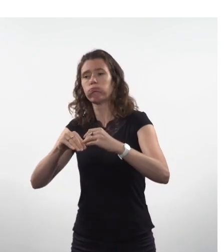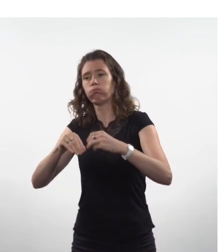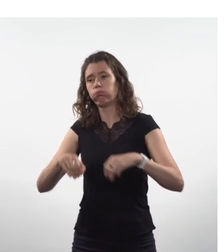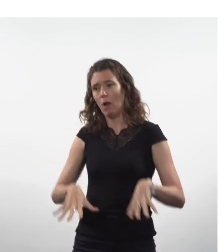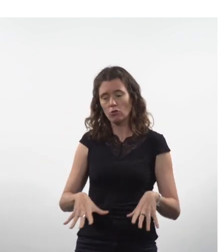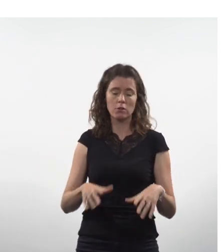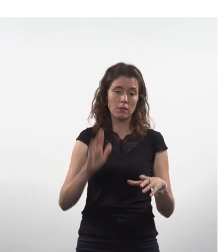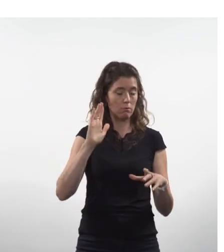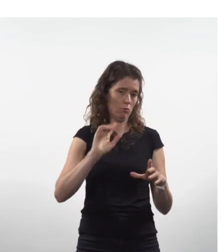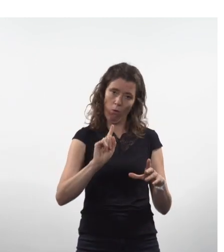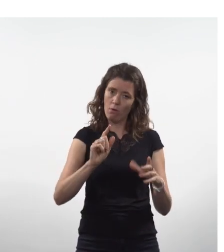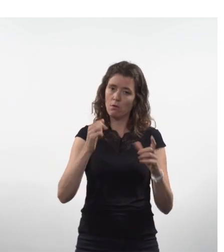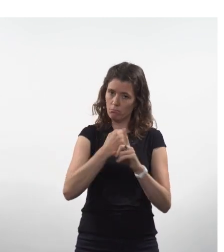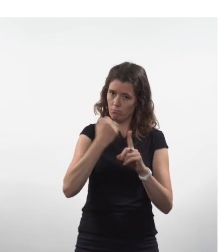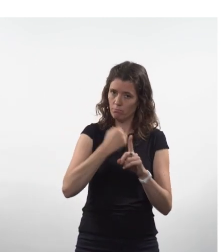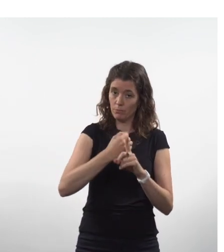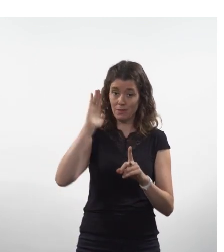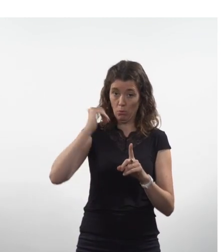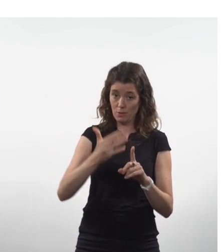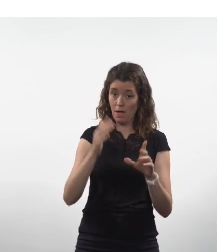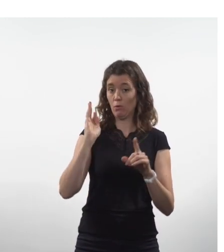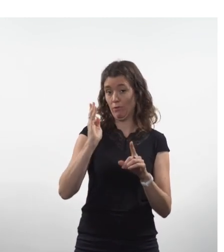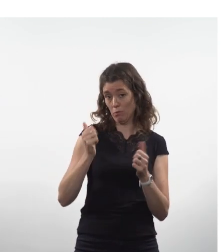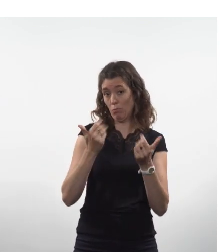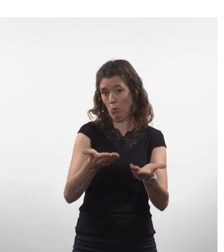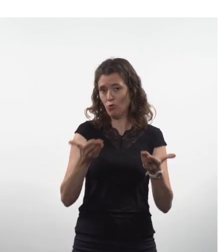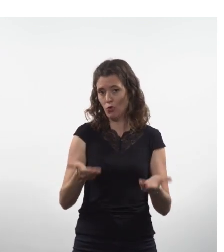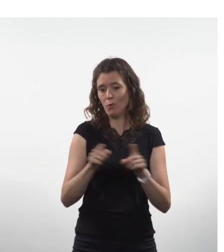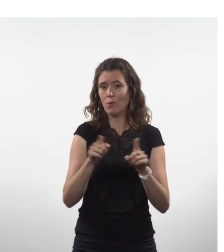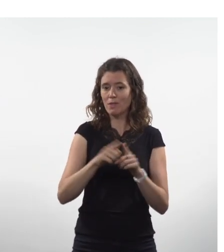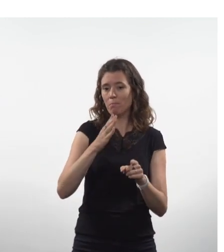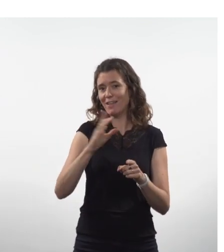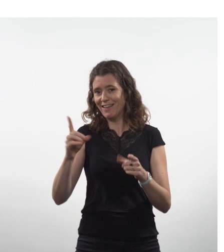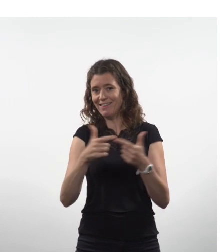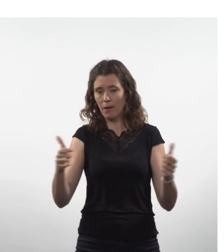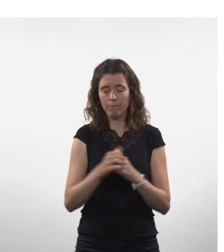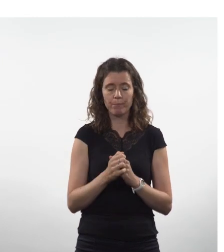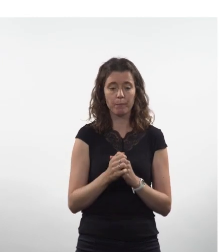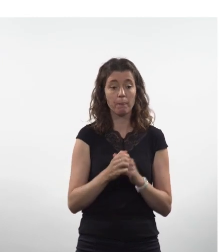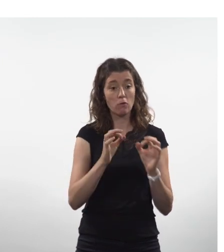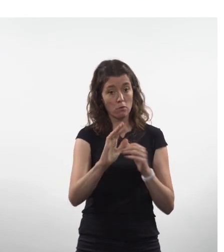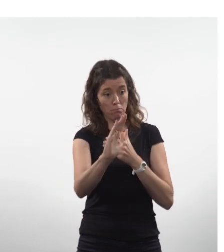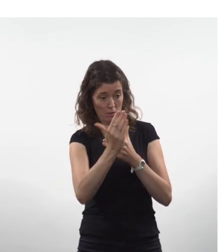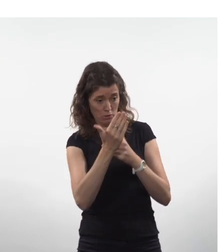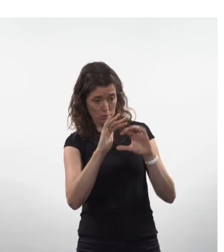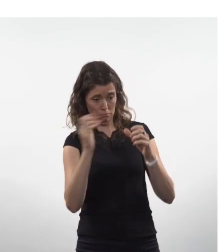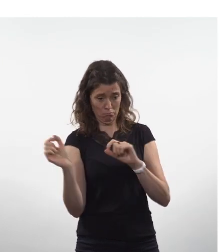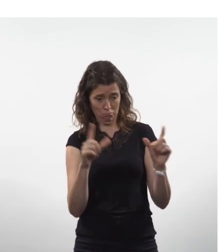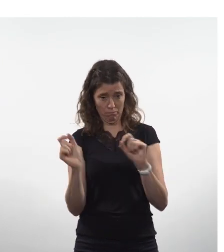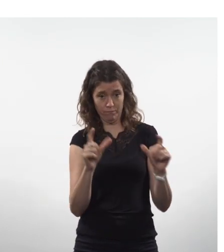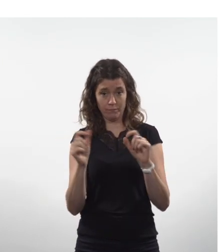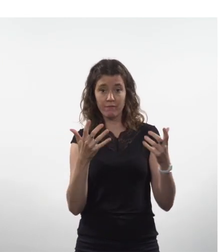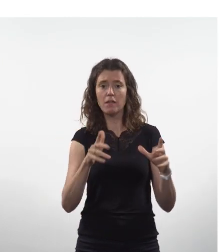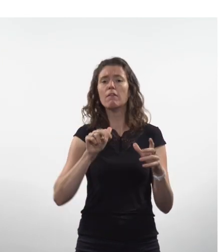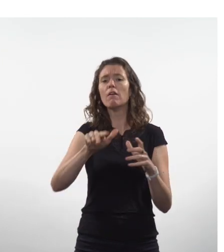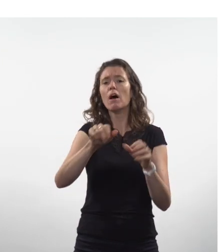de webinaire aujourd'hui et toutes les ressources de Coactis Santé. Je rappelle que tout ce que vous avez présenté sera dans un document de ressources que